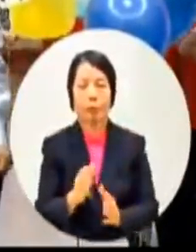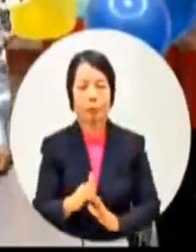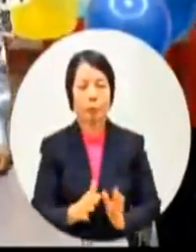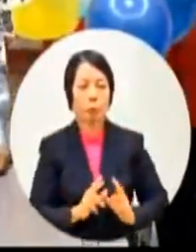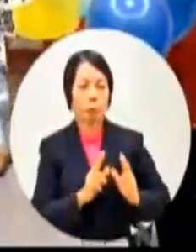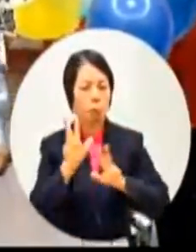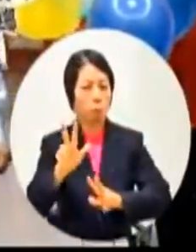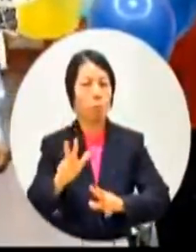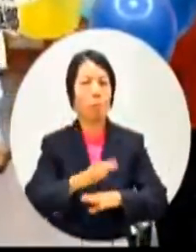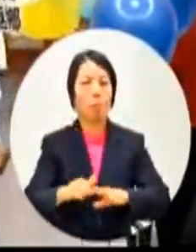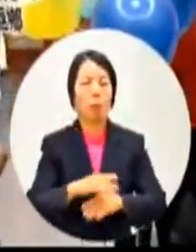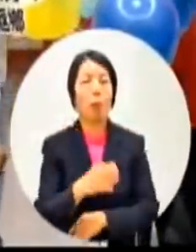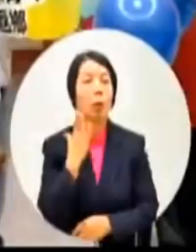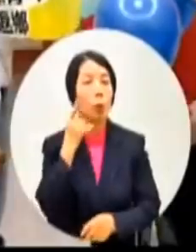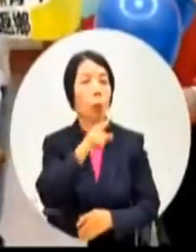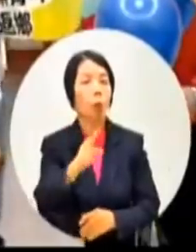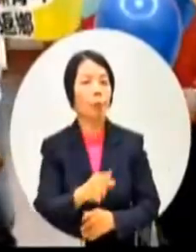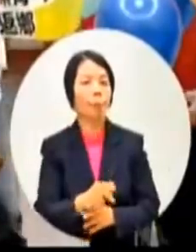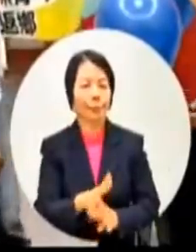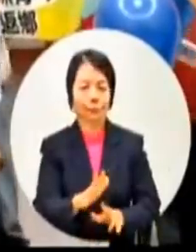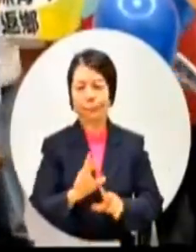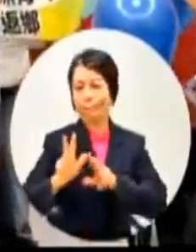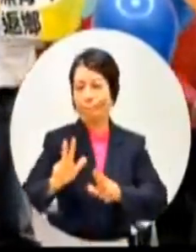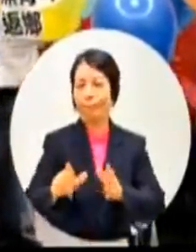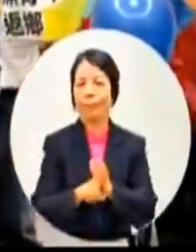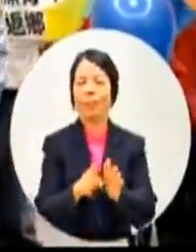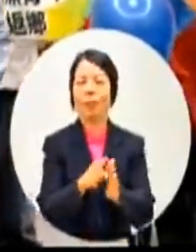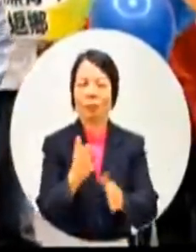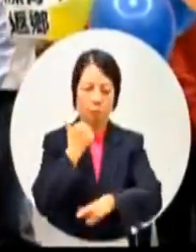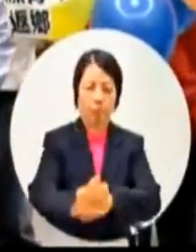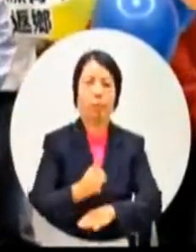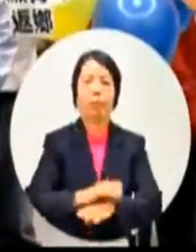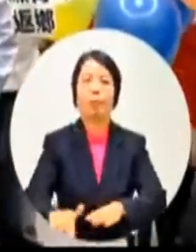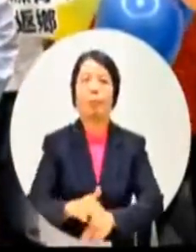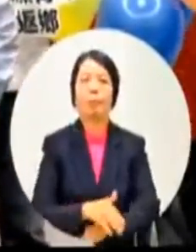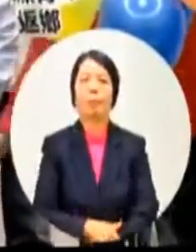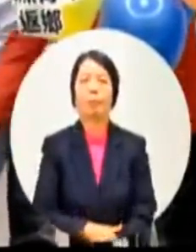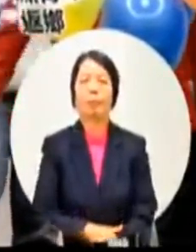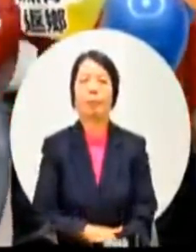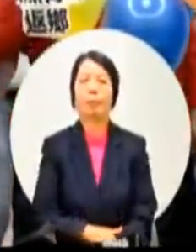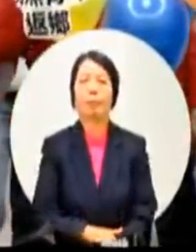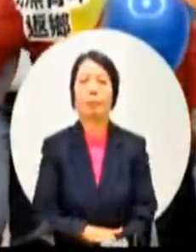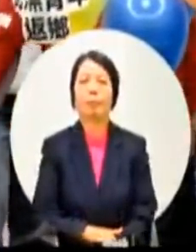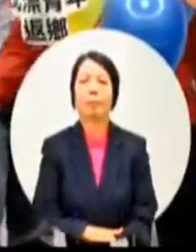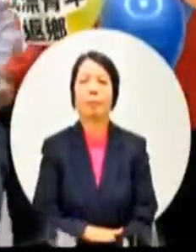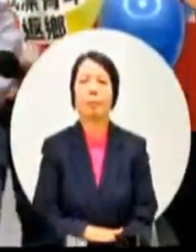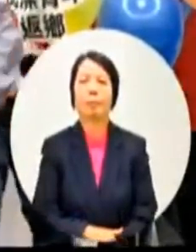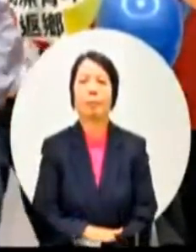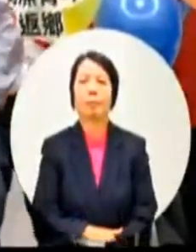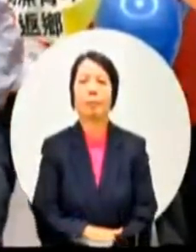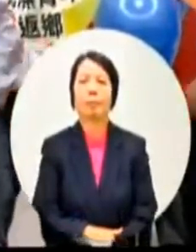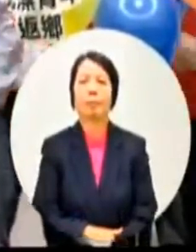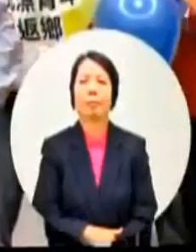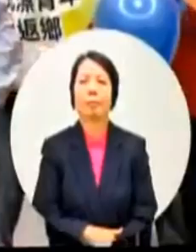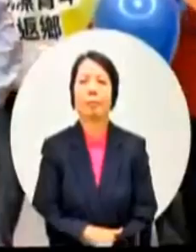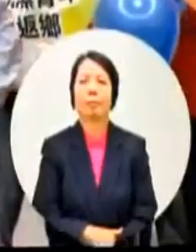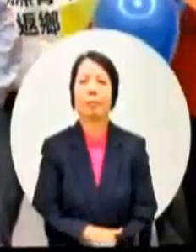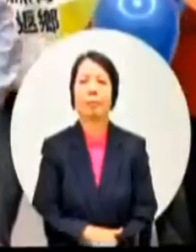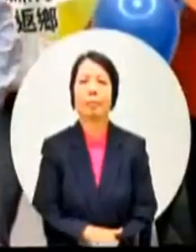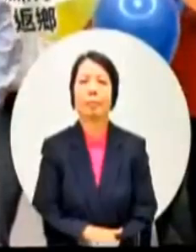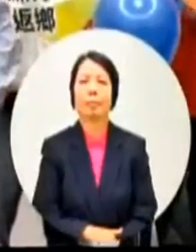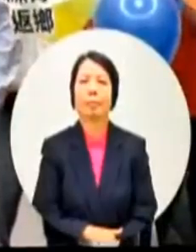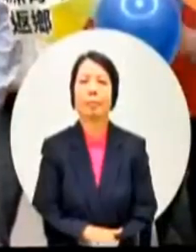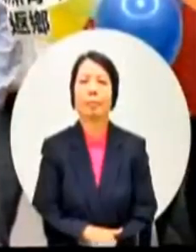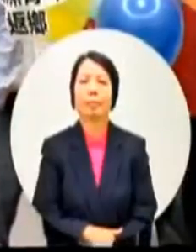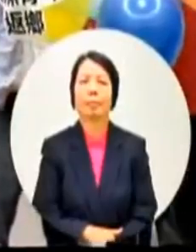调。来，你讲。 恁这议员啊，啊 就是。无啦，会议长啊，我时间有啊，你咪给我十分钟了。 这阿袂做，你也真系做